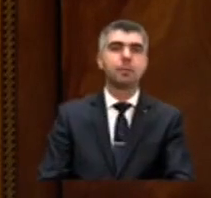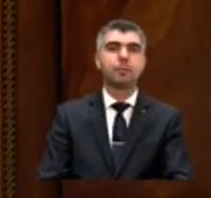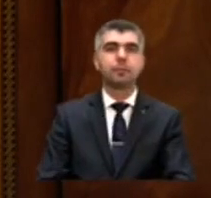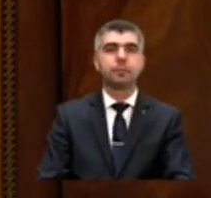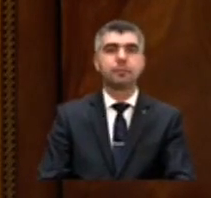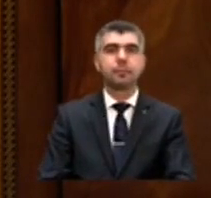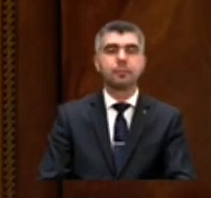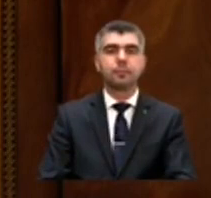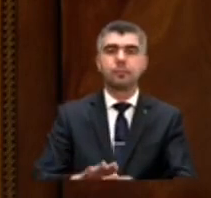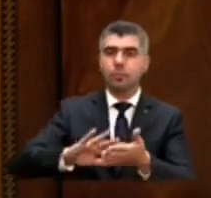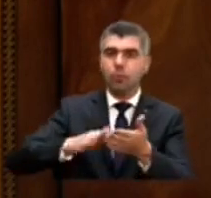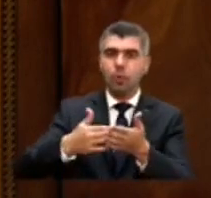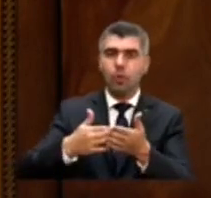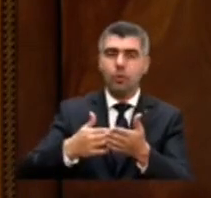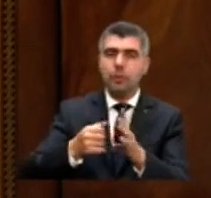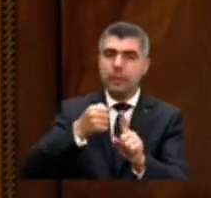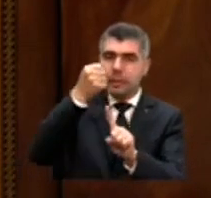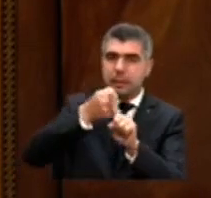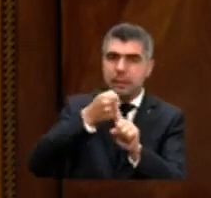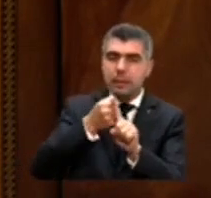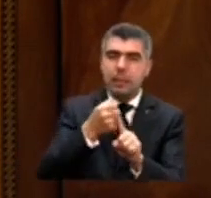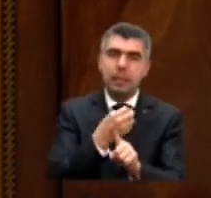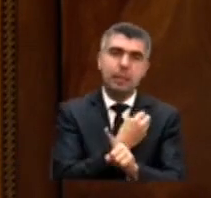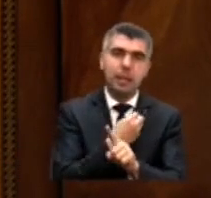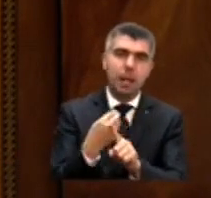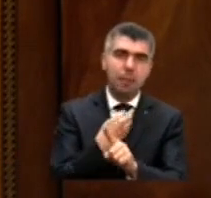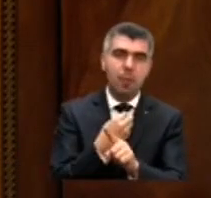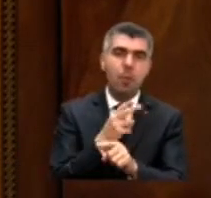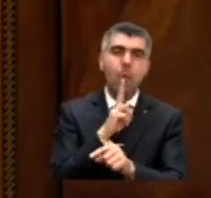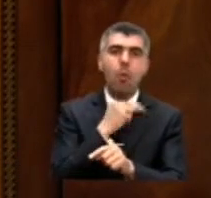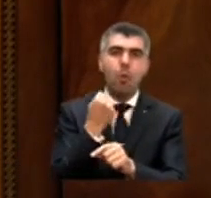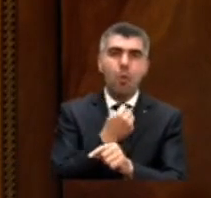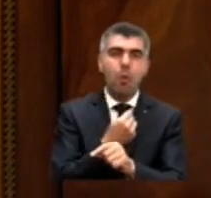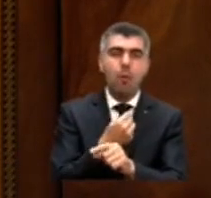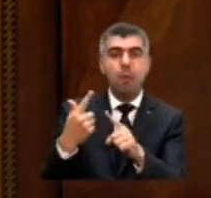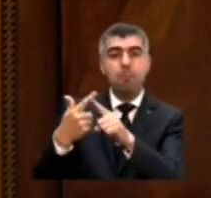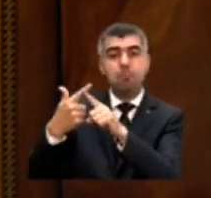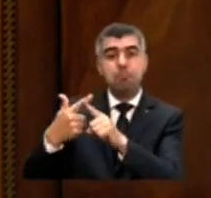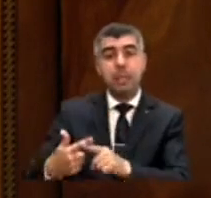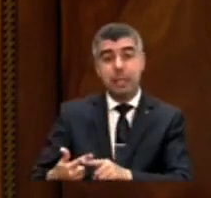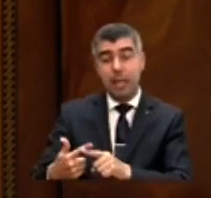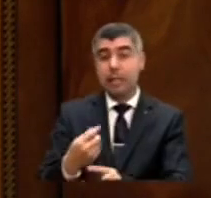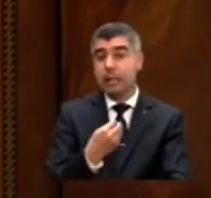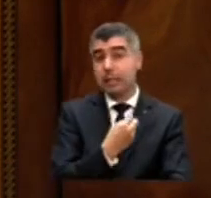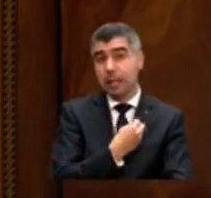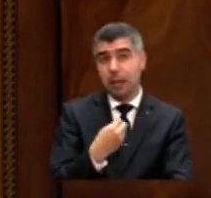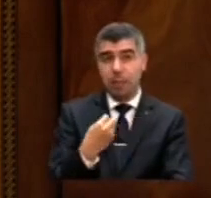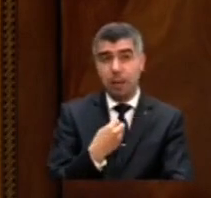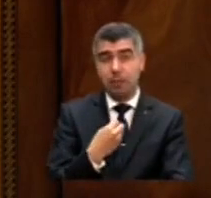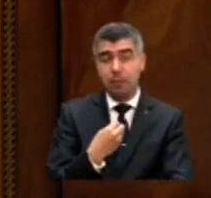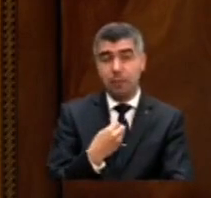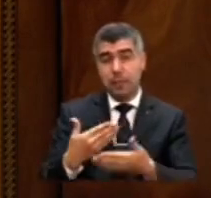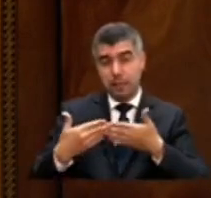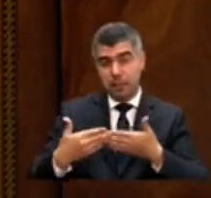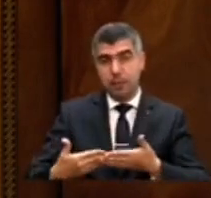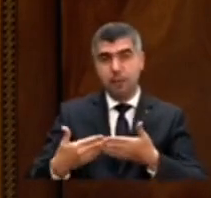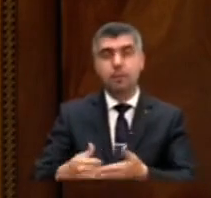الخطة الشاملة لإصلاح قطاع الصحة تلتزم الحكومة بتعزيز ميزانية قطاع الصحة خلال الولاية